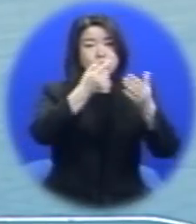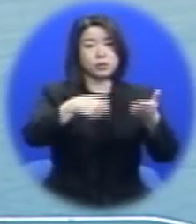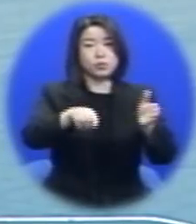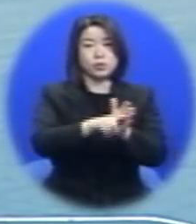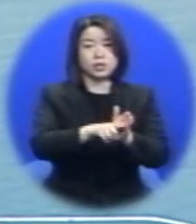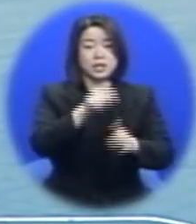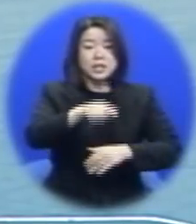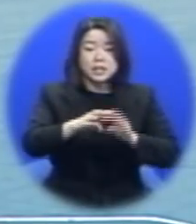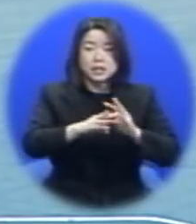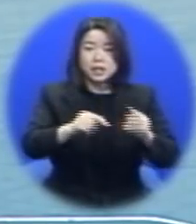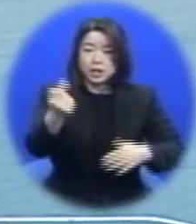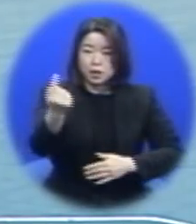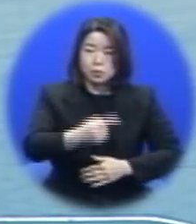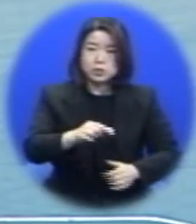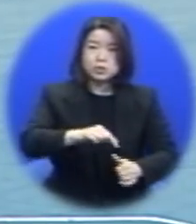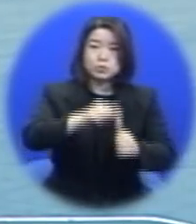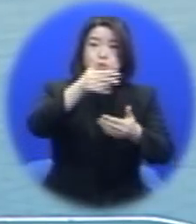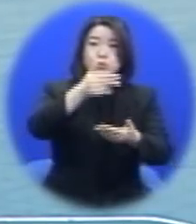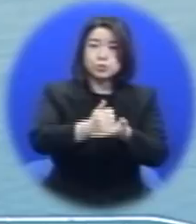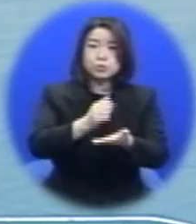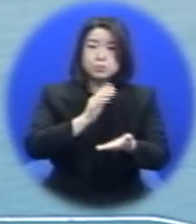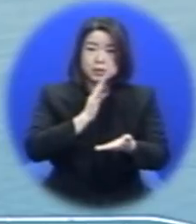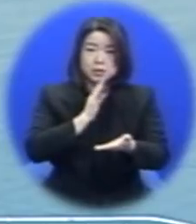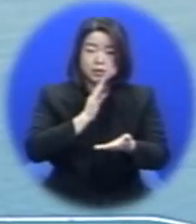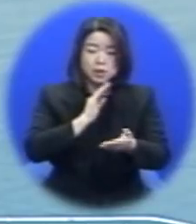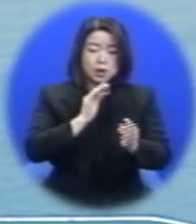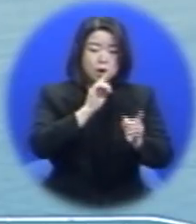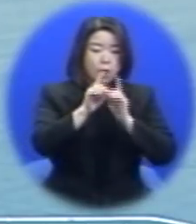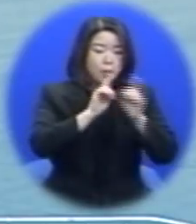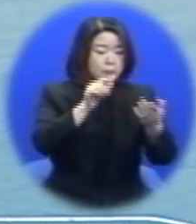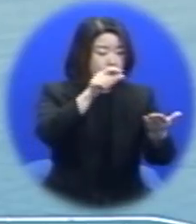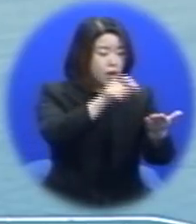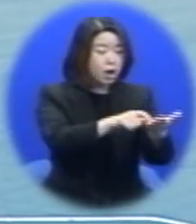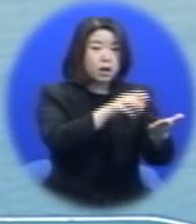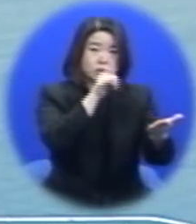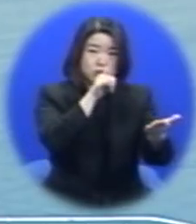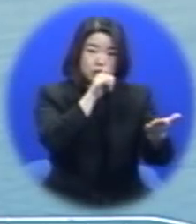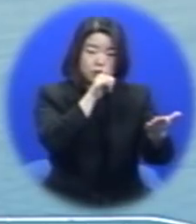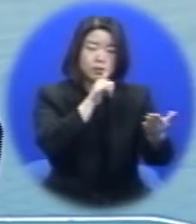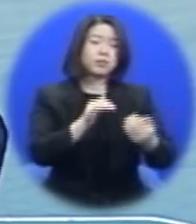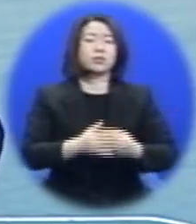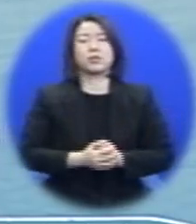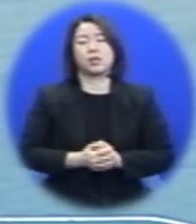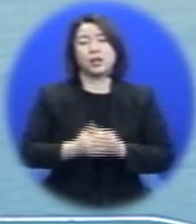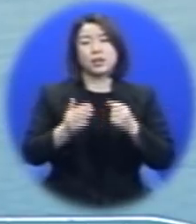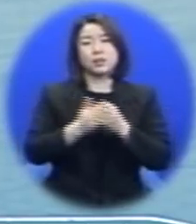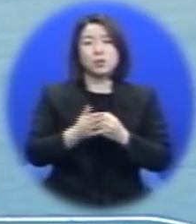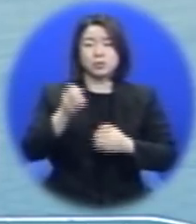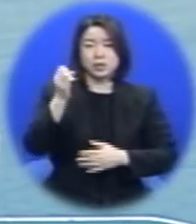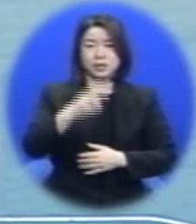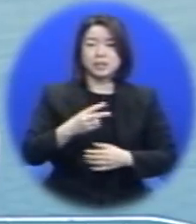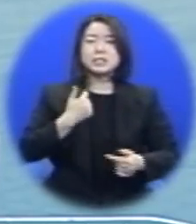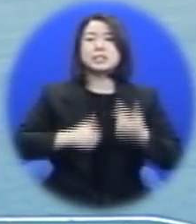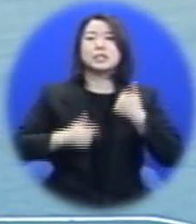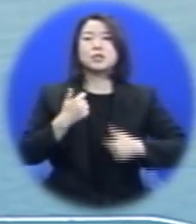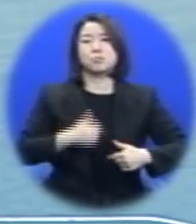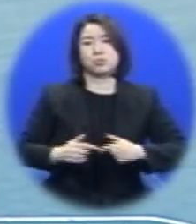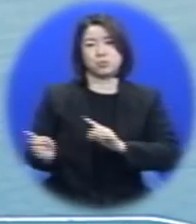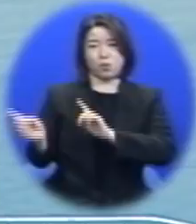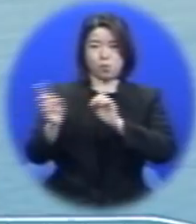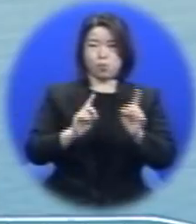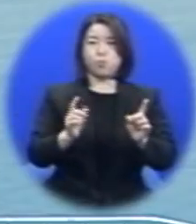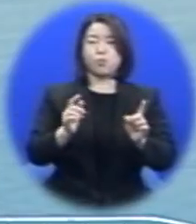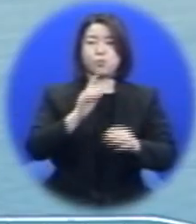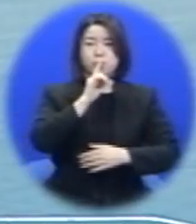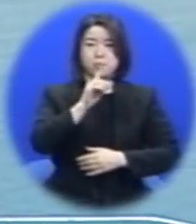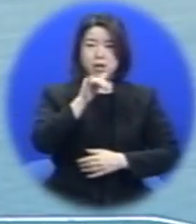오신 구주이시구나. 말씀에 분명히 나와 있는 거예요. 그래서 다시 기쁨을